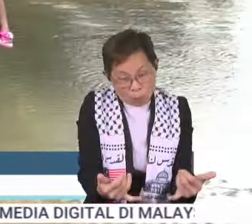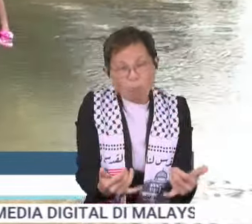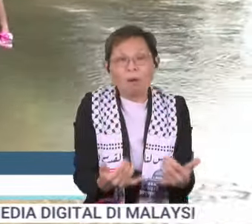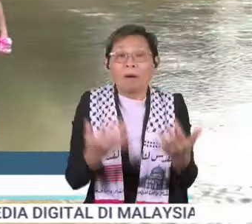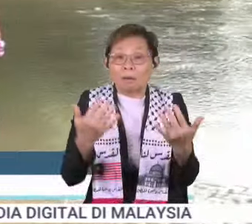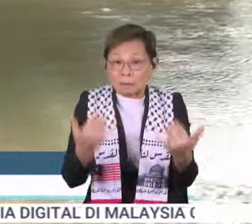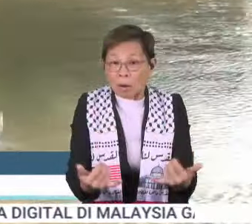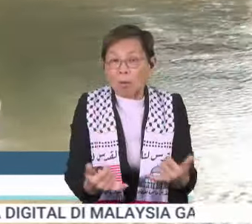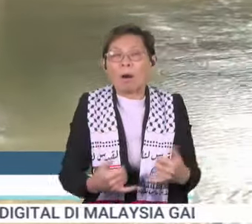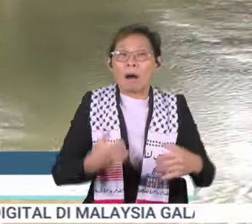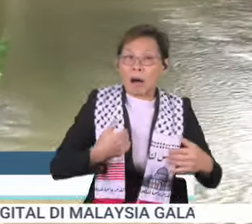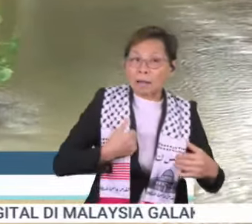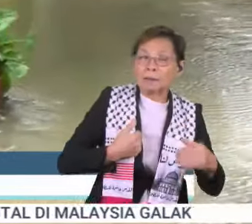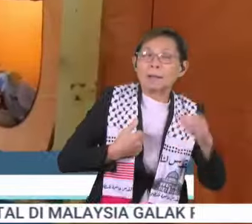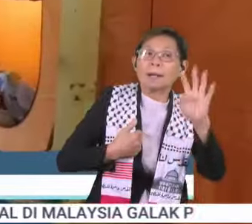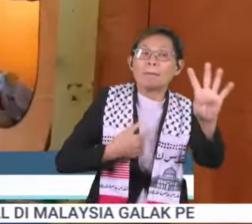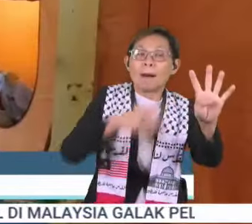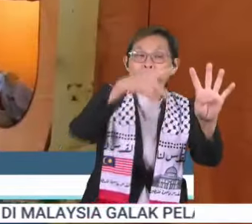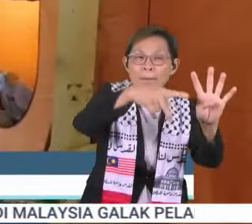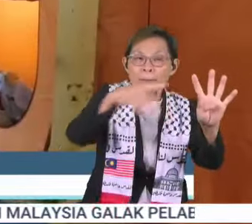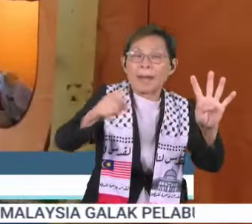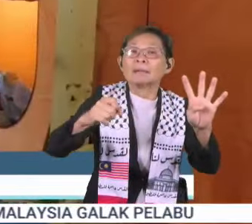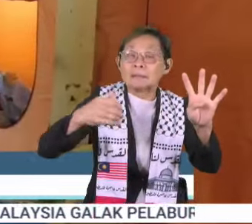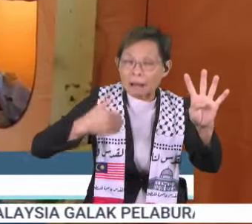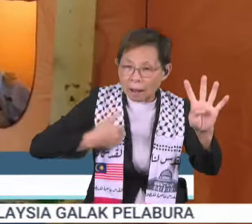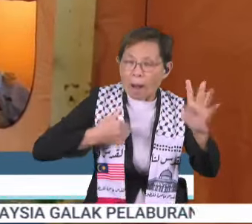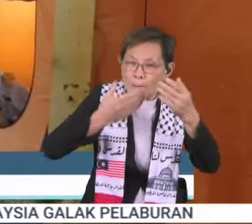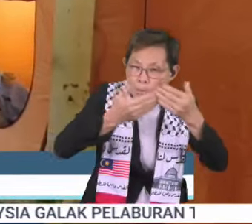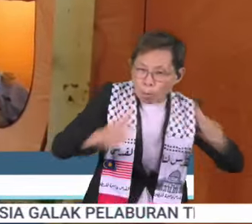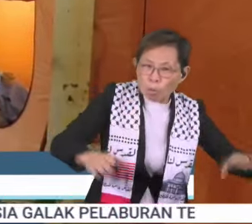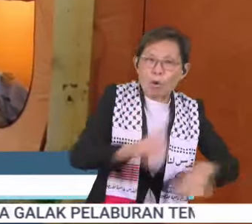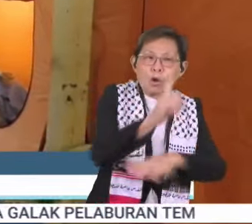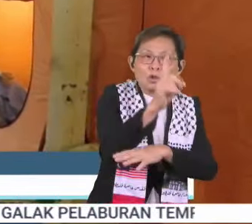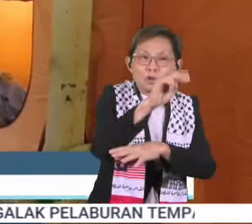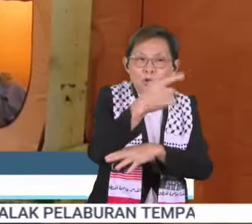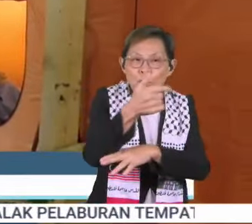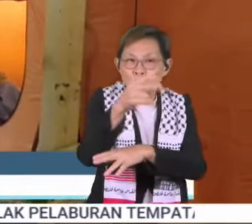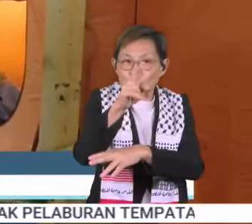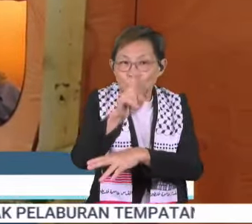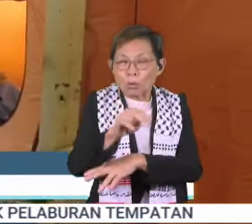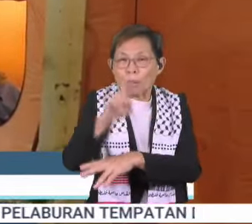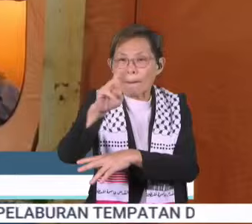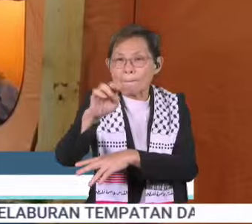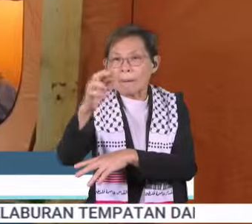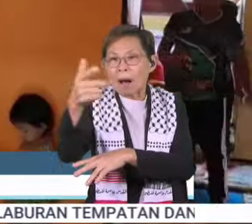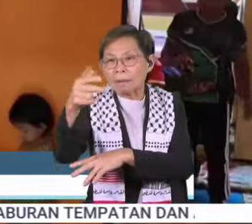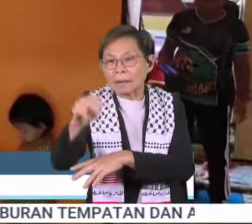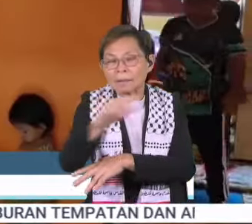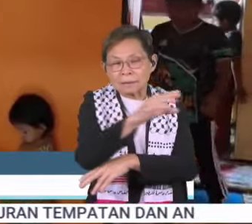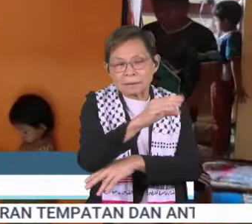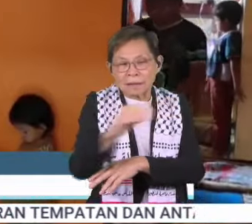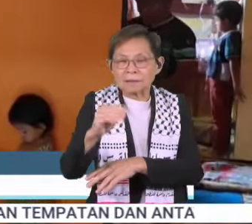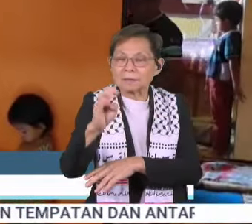ketika ini berbaki EMP PPS beroperasi di dungon marang dan